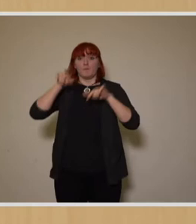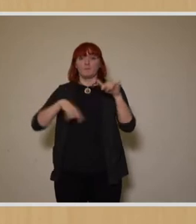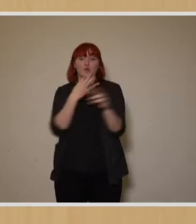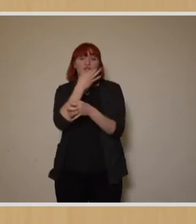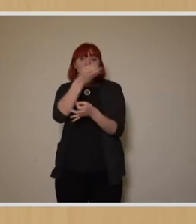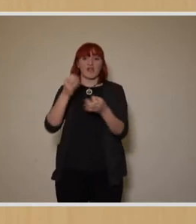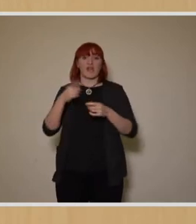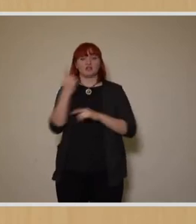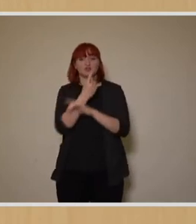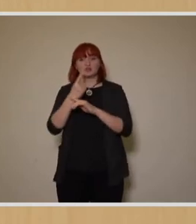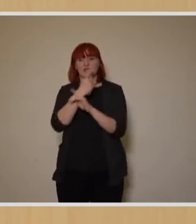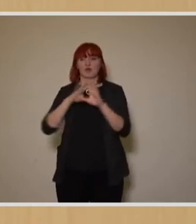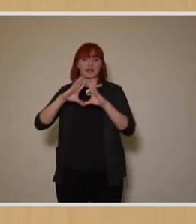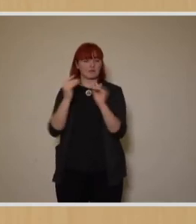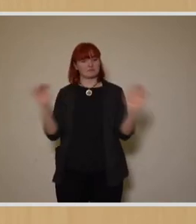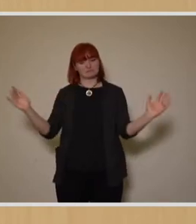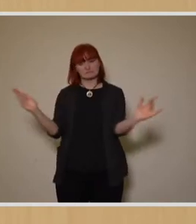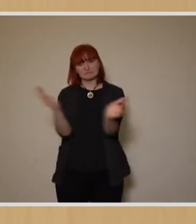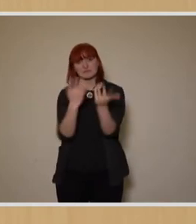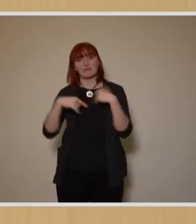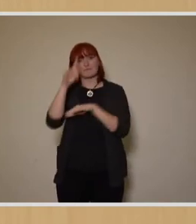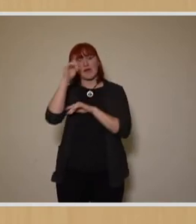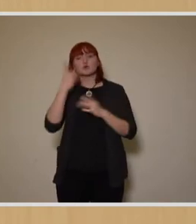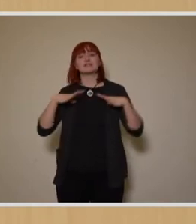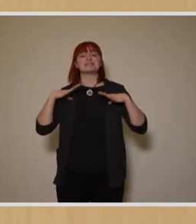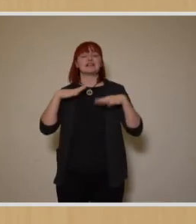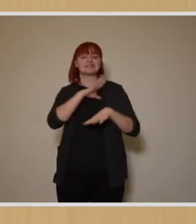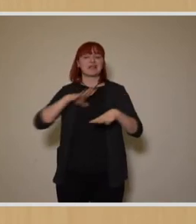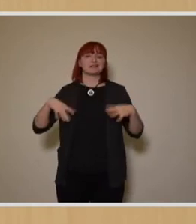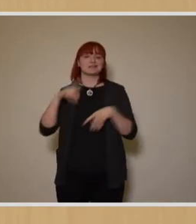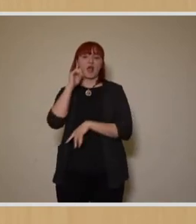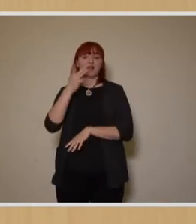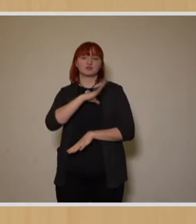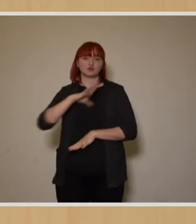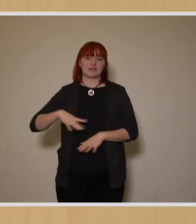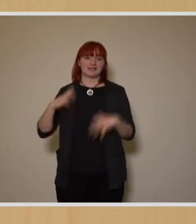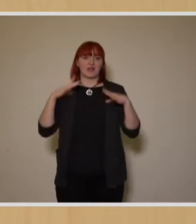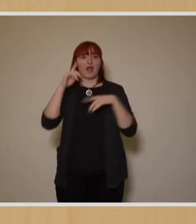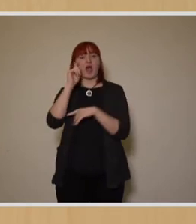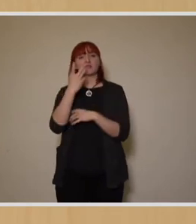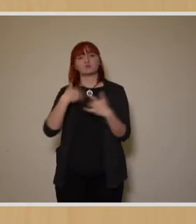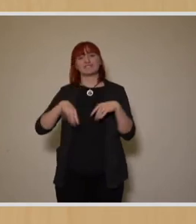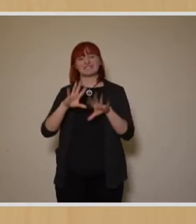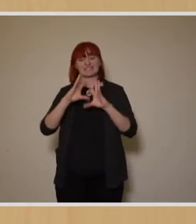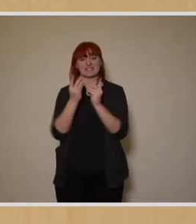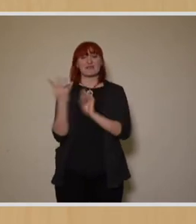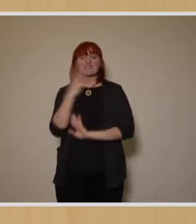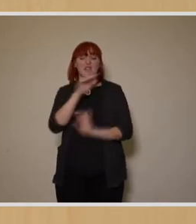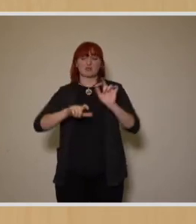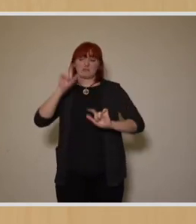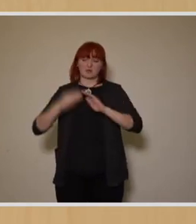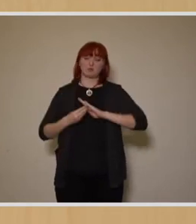zur E-Petition Sachsenbad als Gesundheitsbad, die in 4 Wochen von über 4.000 Menschen unterstützt